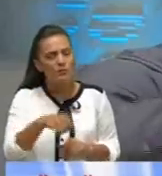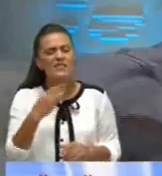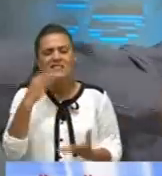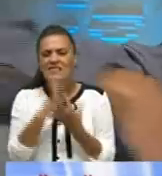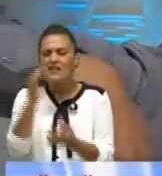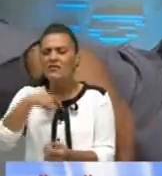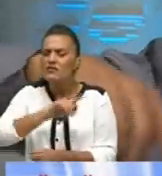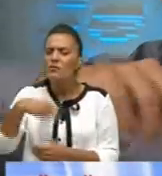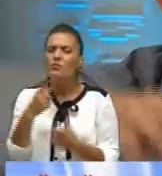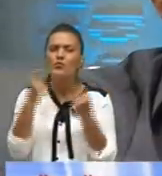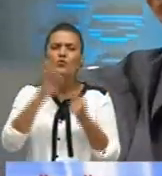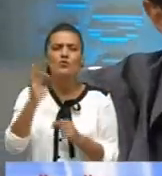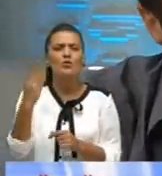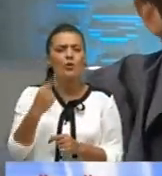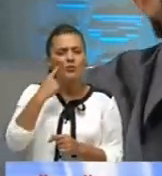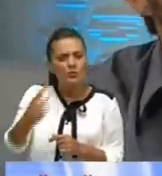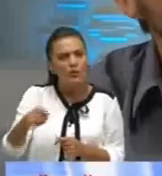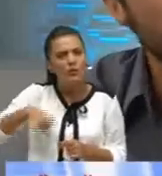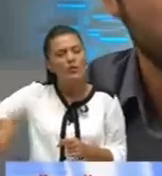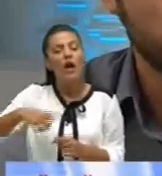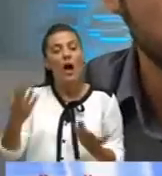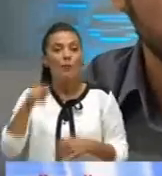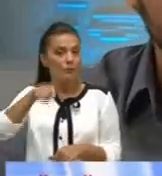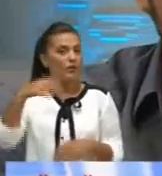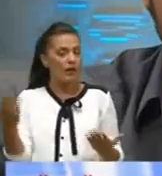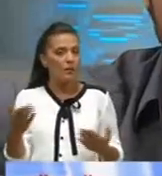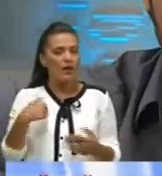İnsanların çevremde daha mutsuz gezindiği bir dönemde olacağım. Ama buna